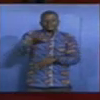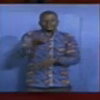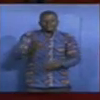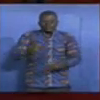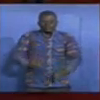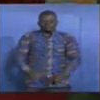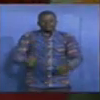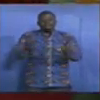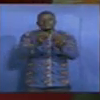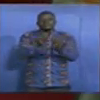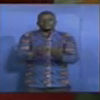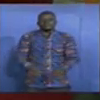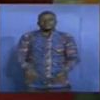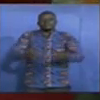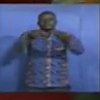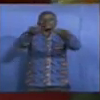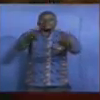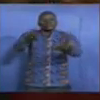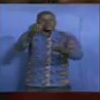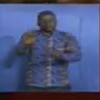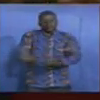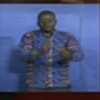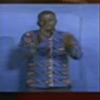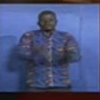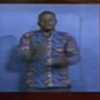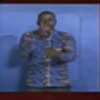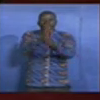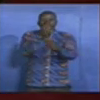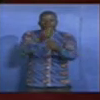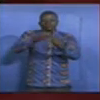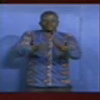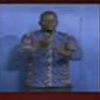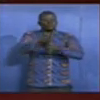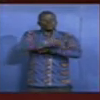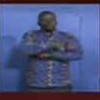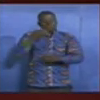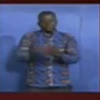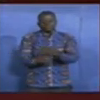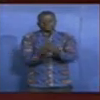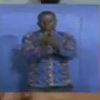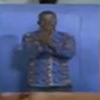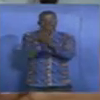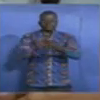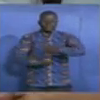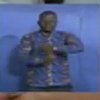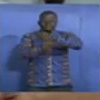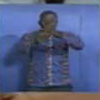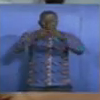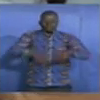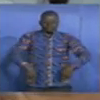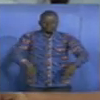reconnaissance ont été décernées aux acteurs qui œuvrent au quotidien pour la promotion de la sécurité routière au Burkina. Nous